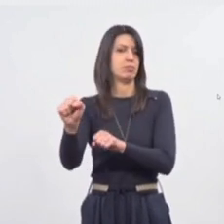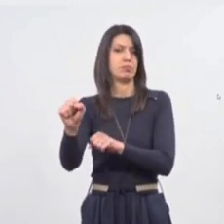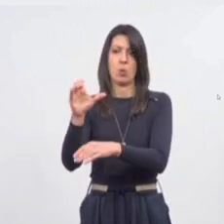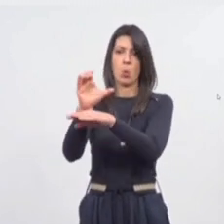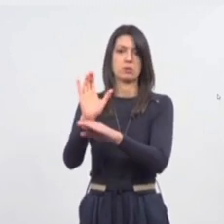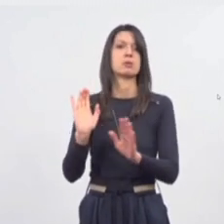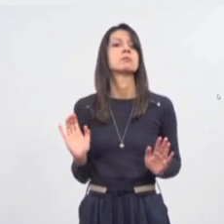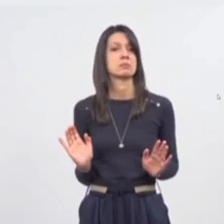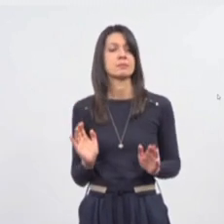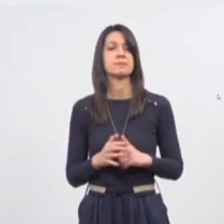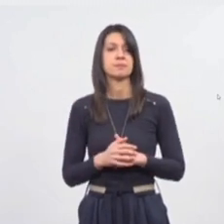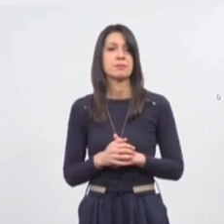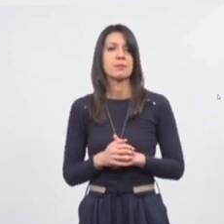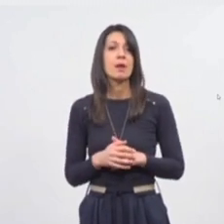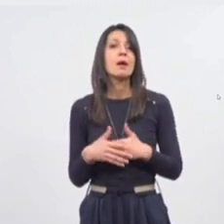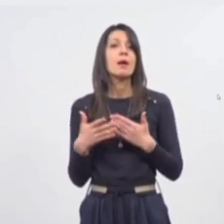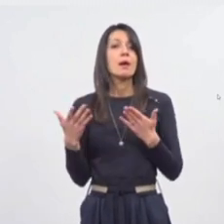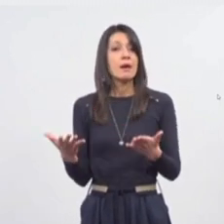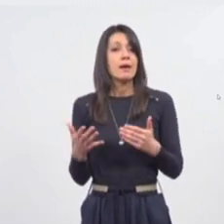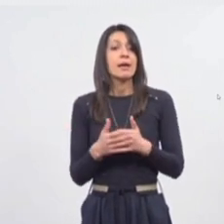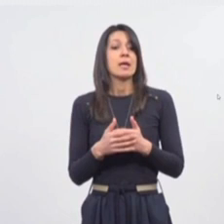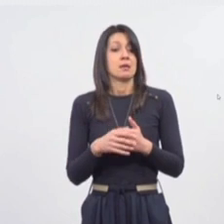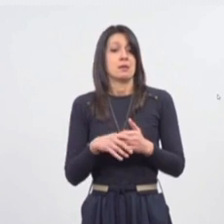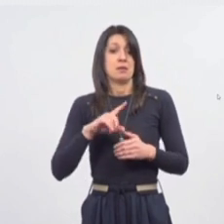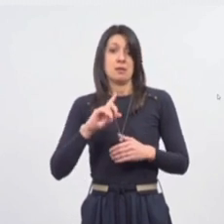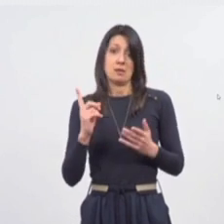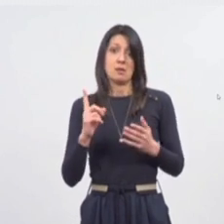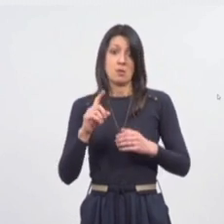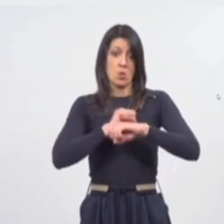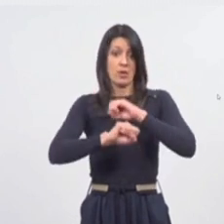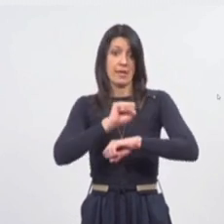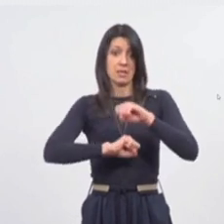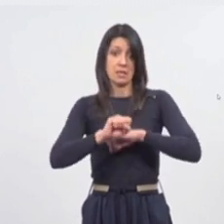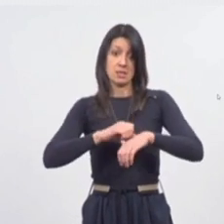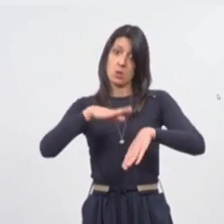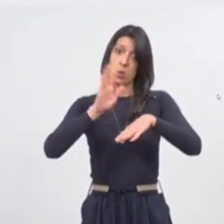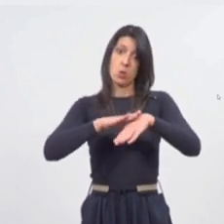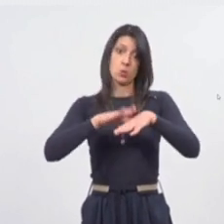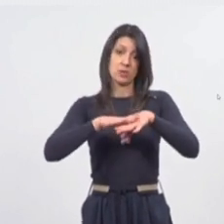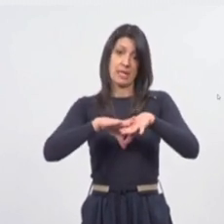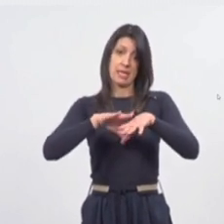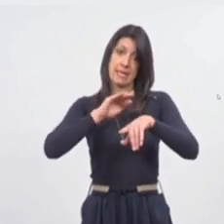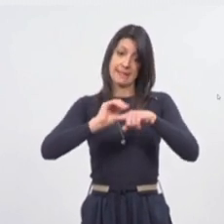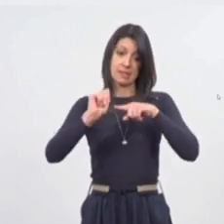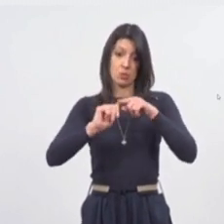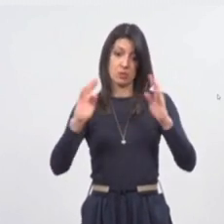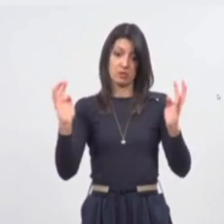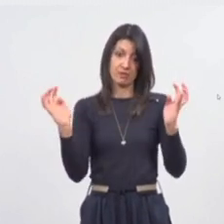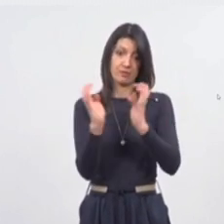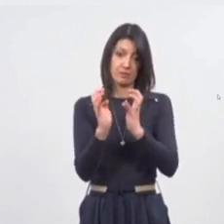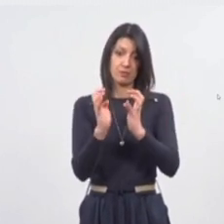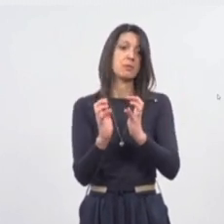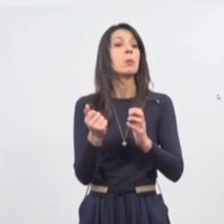Alors, la convocation d'un Conseil exécutif a donc été entérinée à la demande de 19